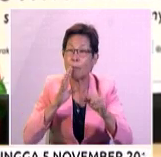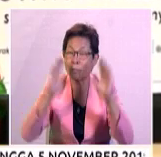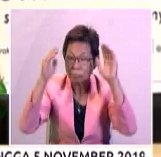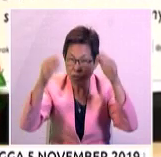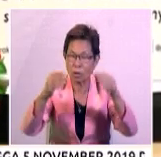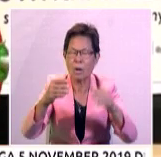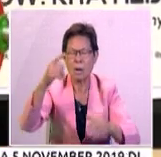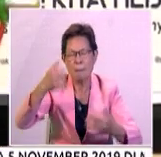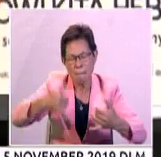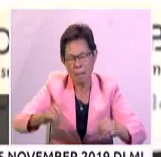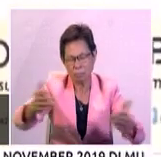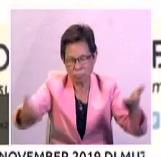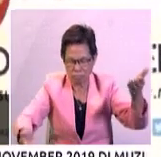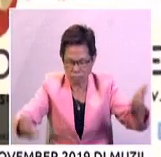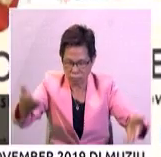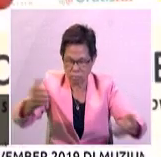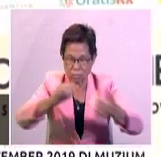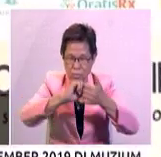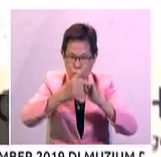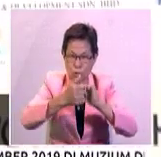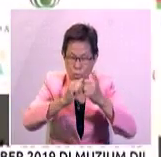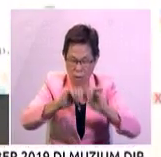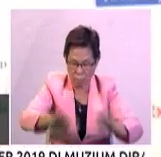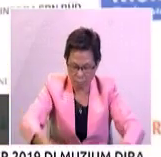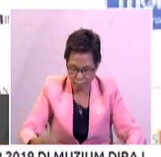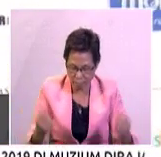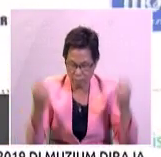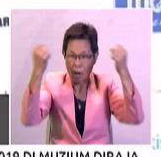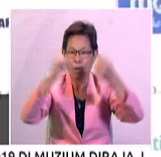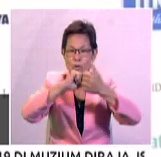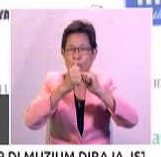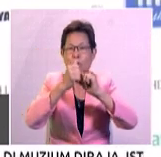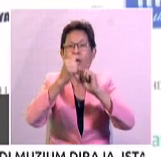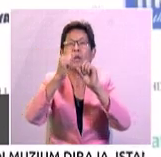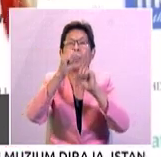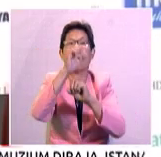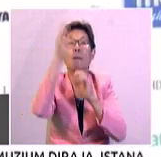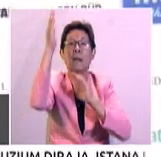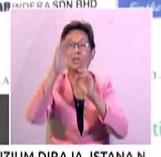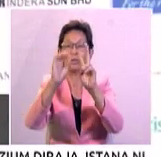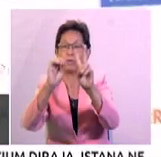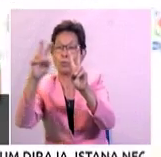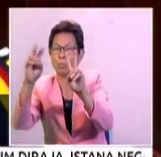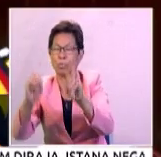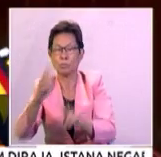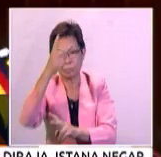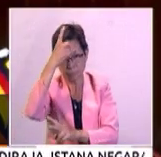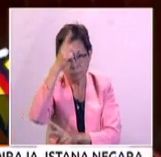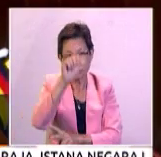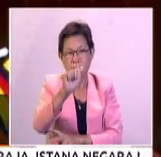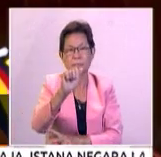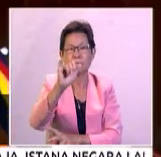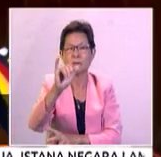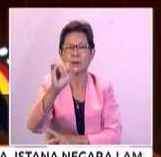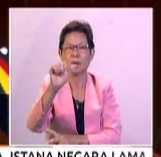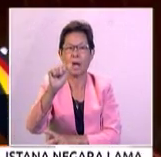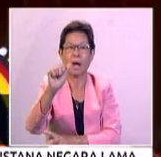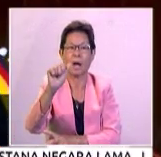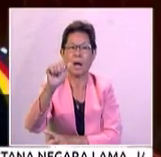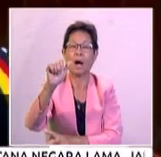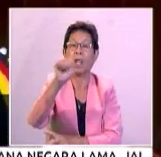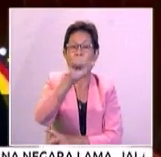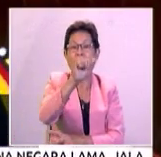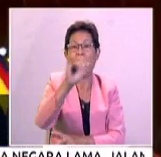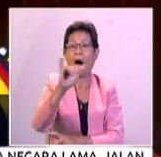masih mempertimbangkan status sukan angkat pada Sukma 2020. Jelas Dato' Ayub, persekutuan menganggap keputusan itu tidak adil